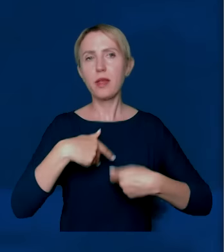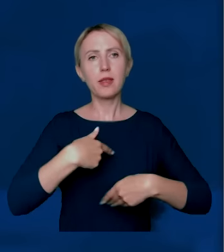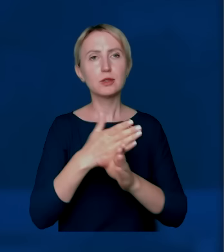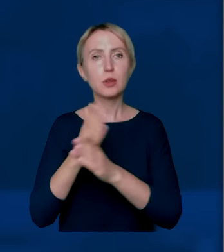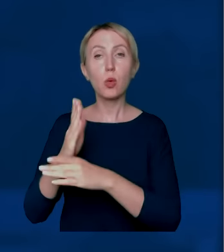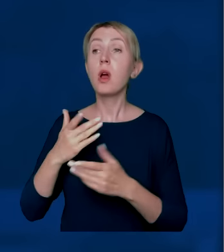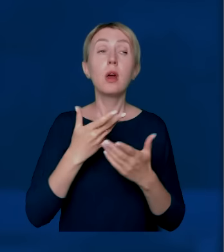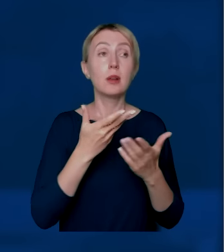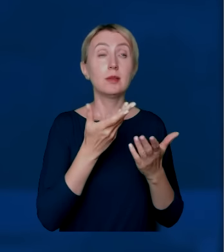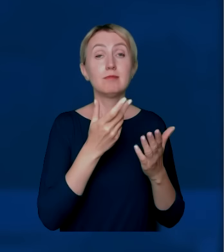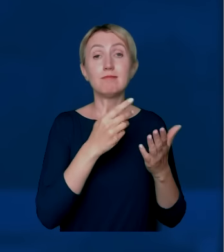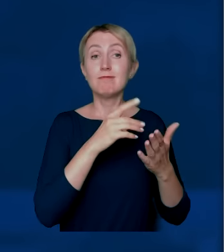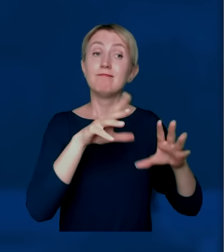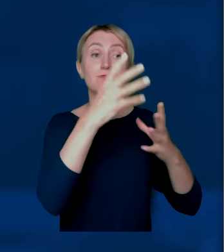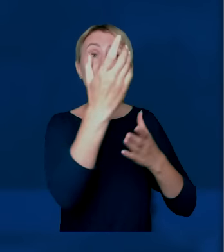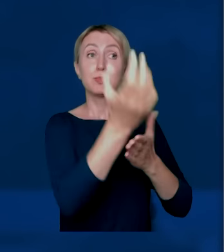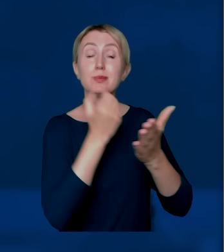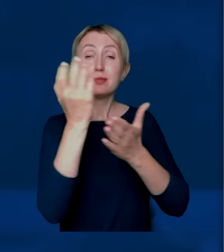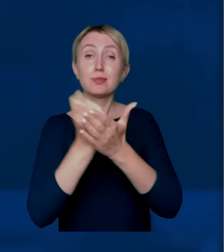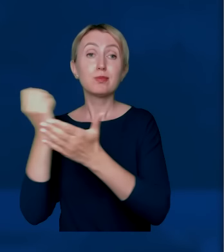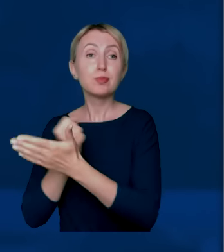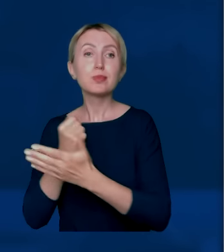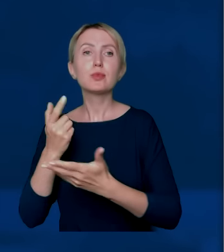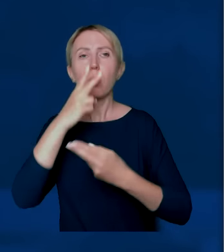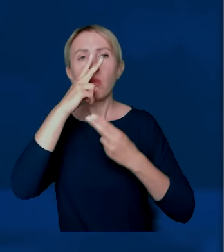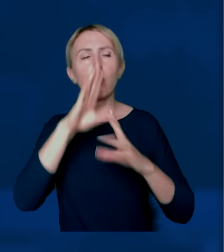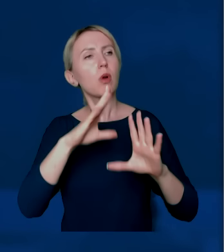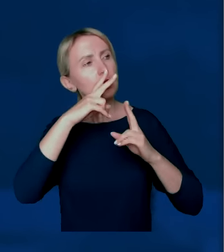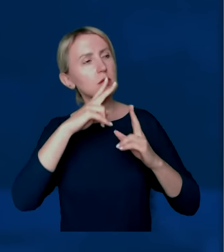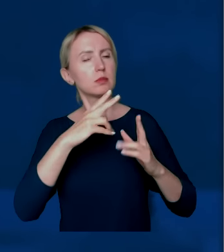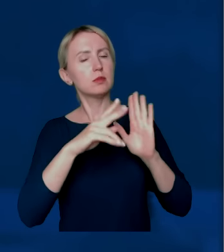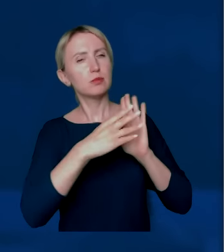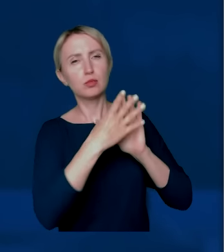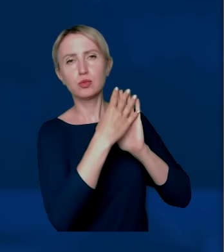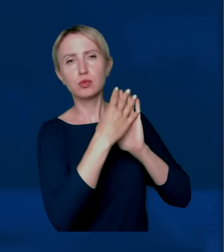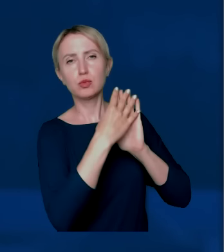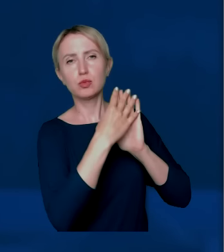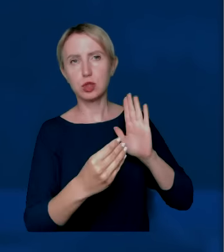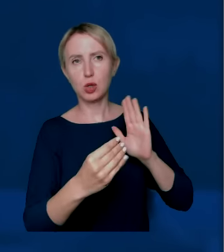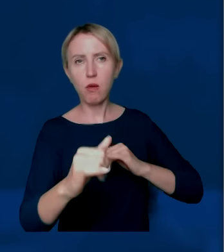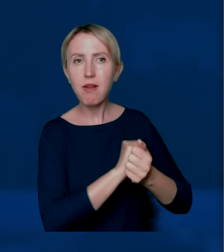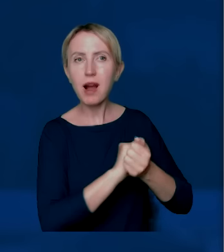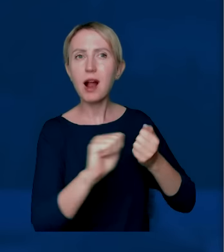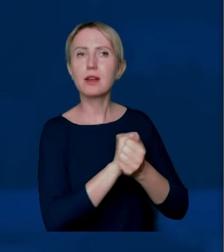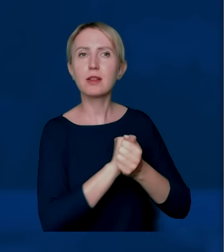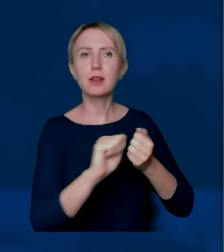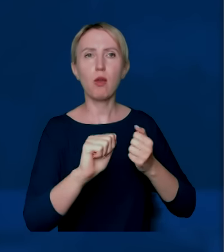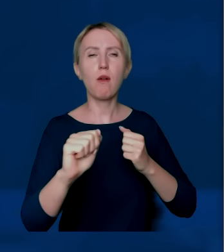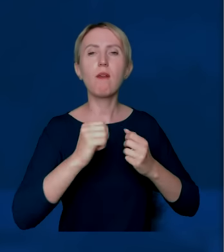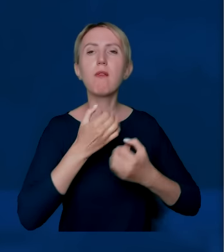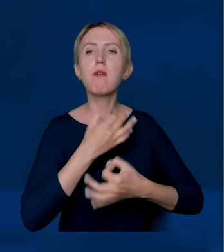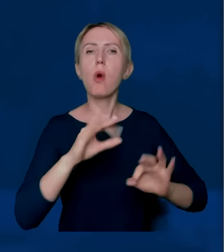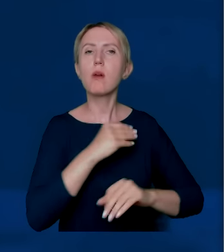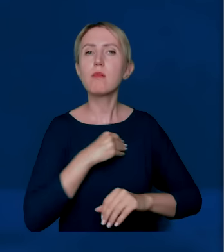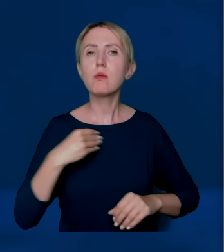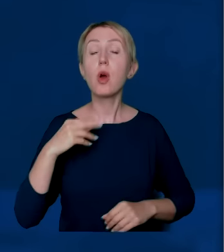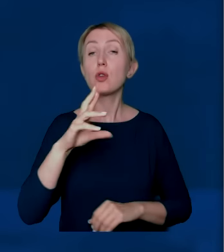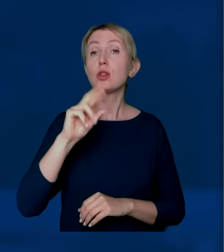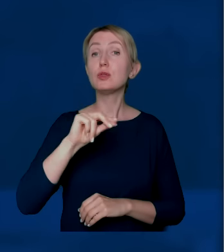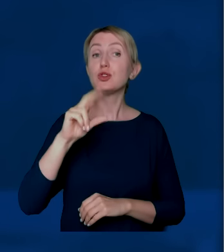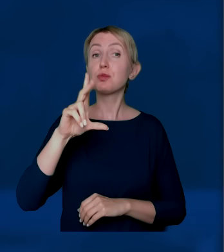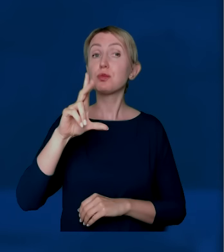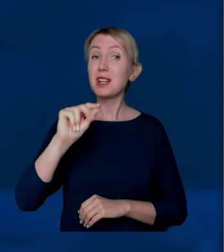którzy dawali świadectwo patriotyzmu i niezłomnej walki o dobro ojczyzny jest niedopuszczalne. Fragmenty ekspozycji dotyczące rotmistrza Witolda Pileckiego,